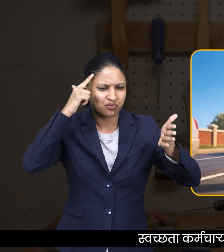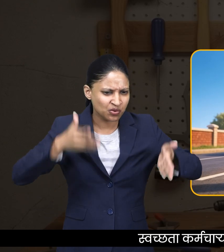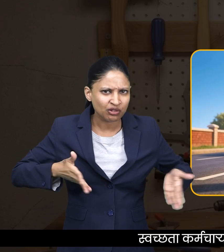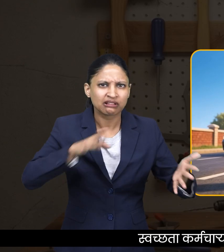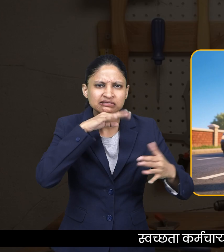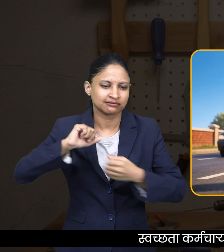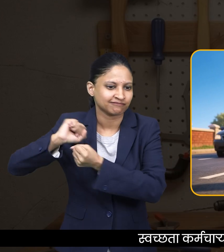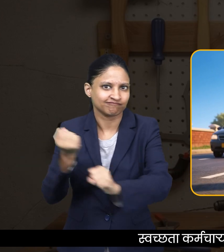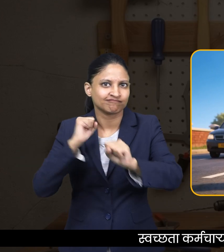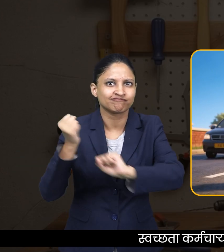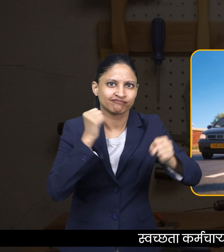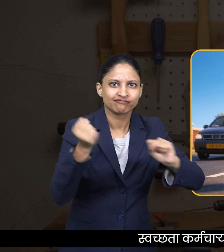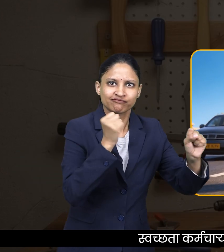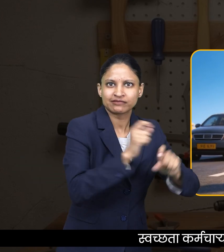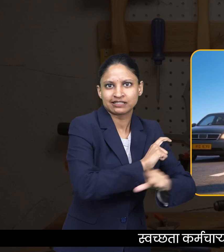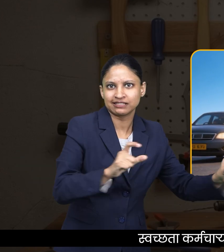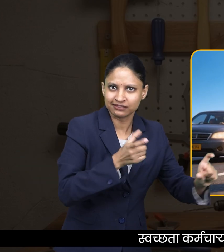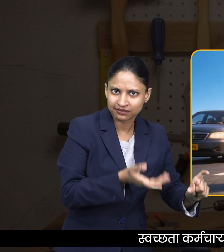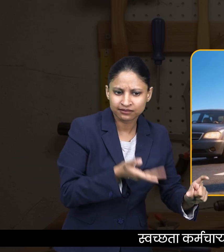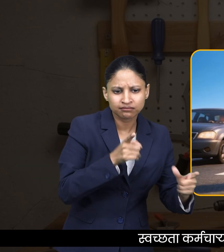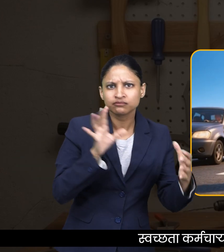स्वच्छता कर्मचाऱ्यांनी वापरलेला स्वीपिंग ब्रश,